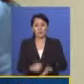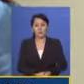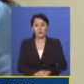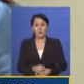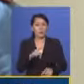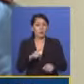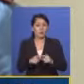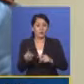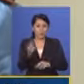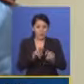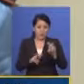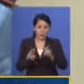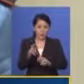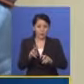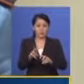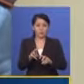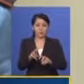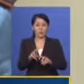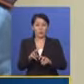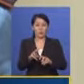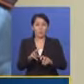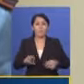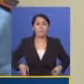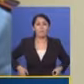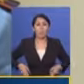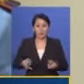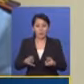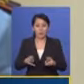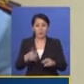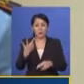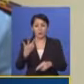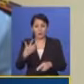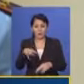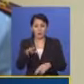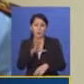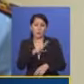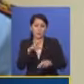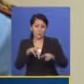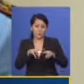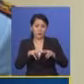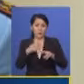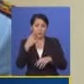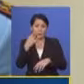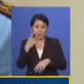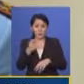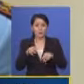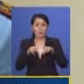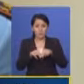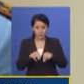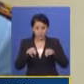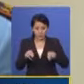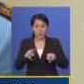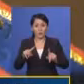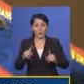жедел іздестіру шаралары барысында криминалдық полиция бөлімі қызметкерлерімен 30 жастағы бұрын сотталған Петропавл қаласының тұрғыны